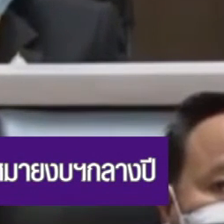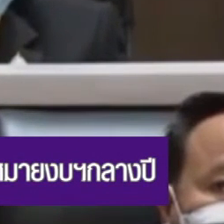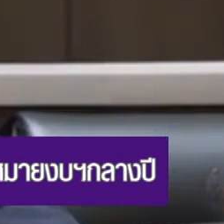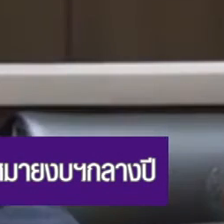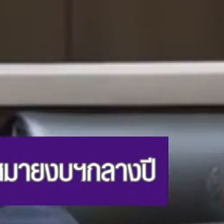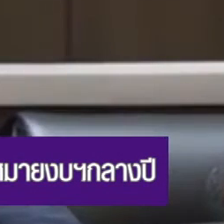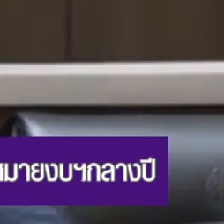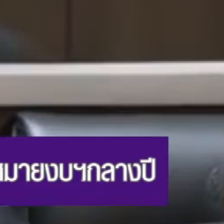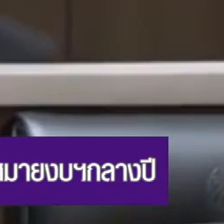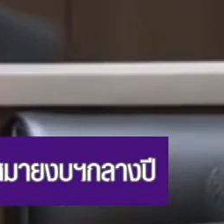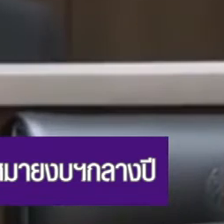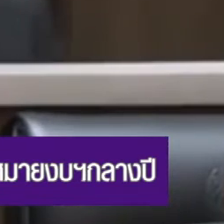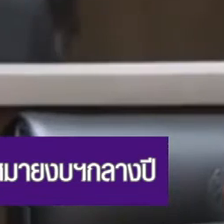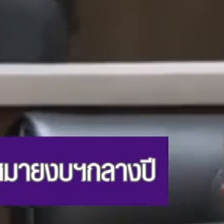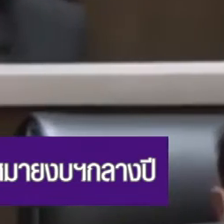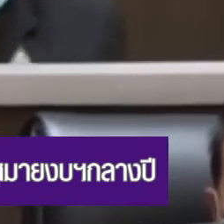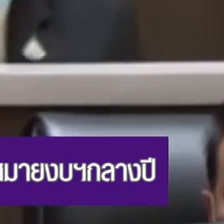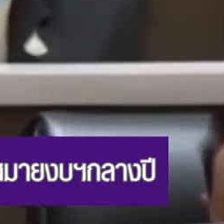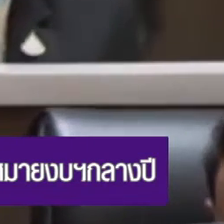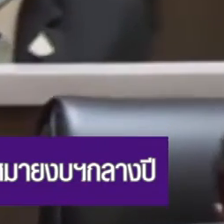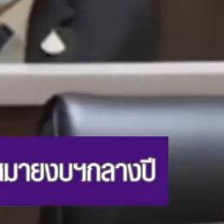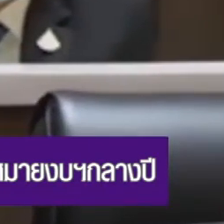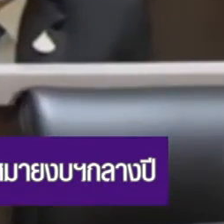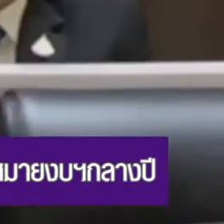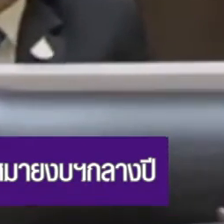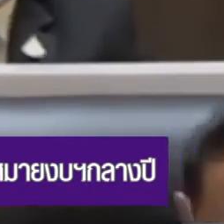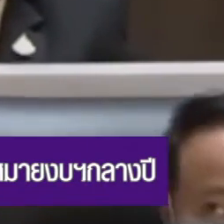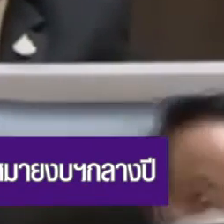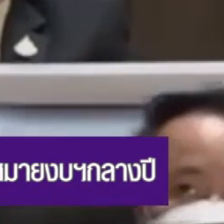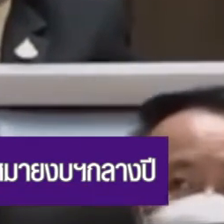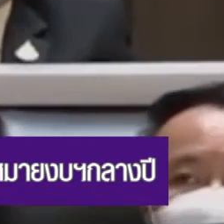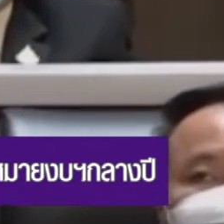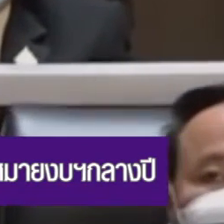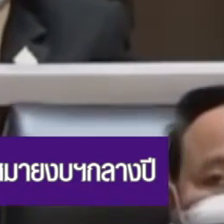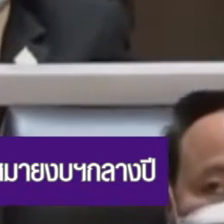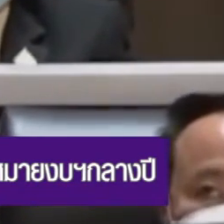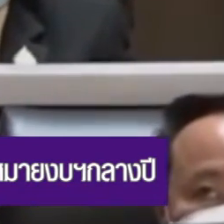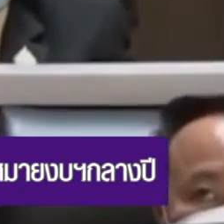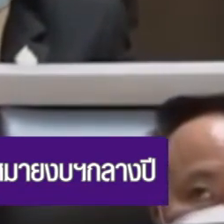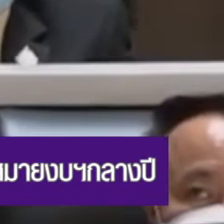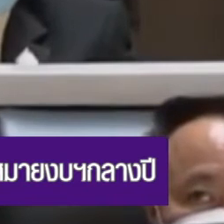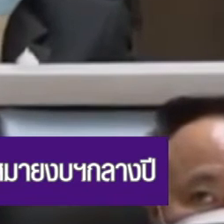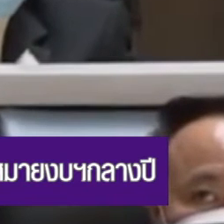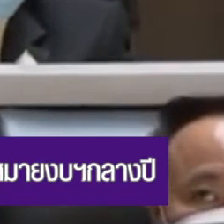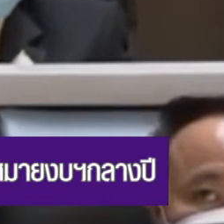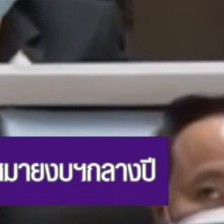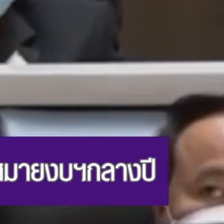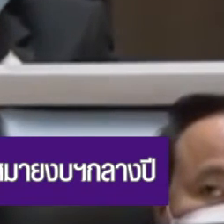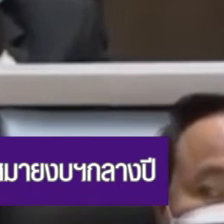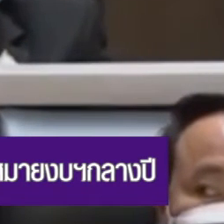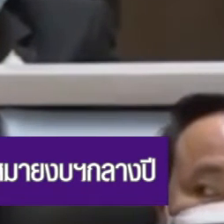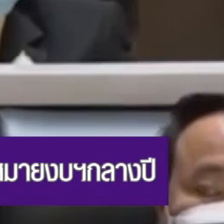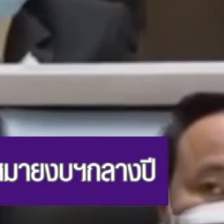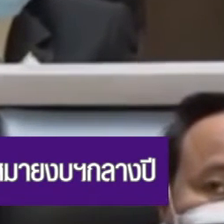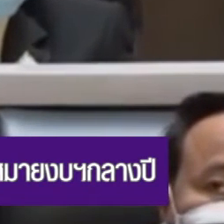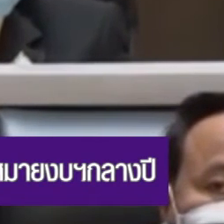พบมีการเบิกจ่ายไปเพียง 26% คือ 11,000 ล้านบาทเท่านั้นรวมถึงมีการใช้จ่าย